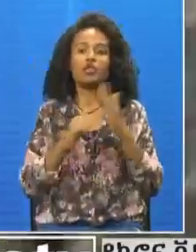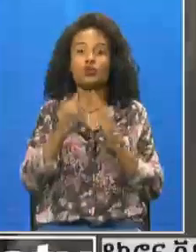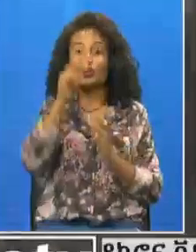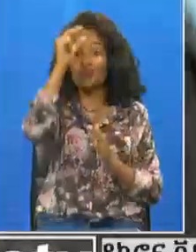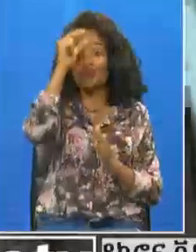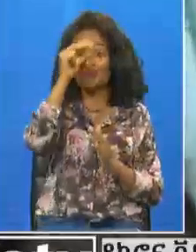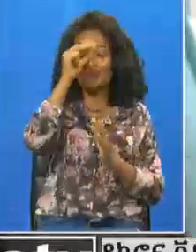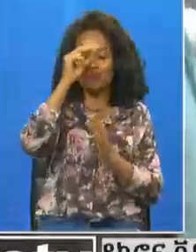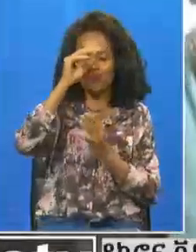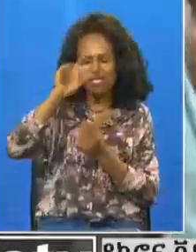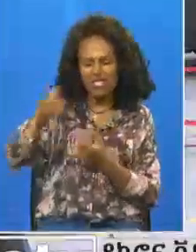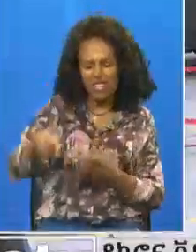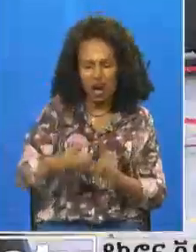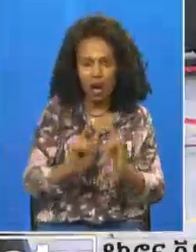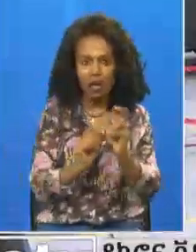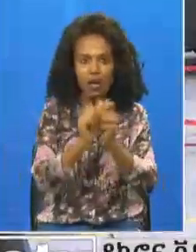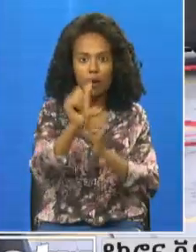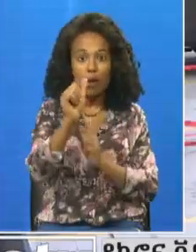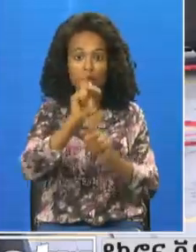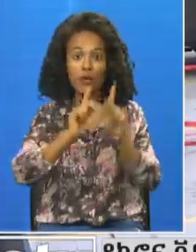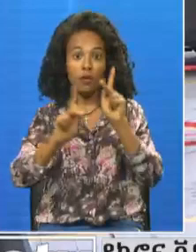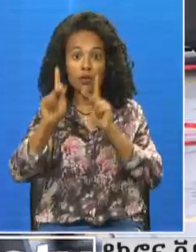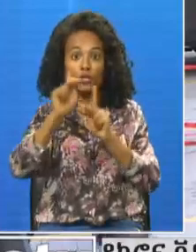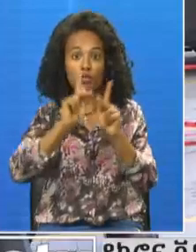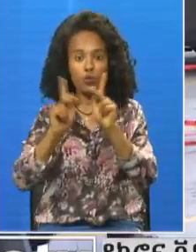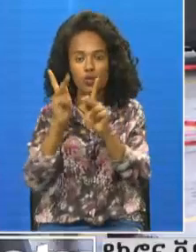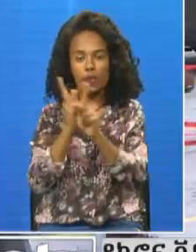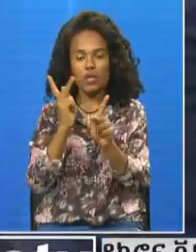የጤና ሚኒስቴር ያስታወቀው።